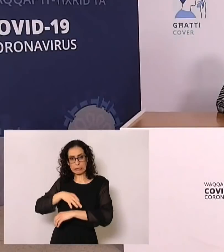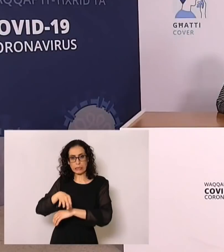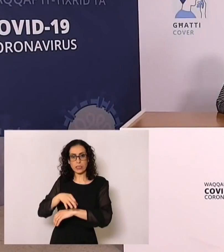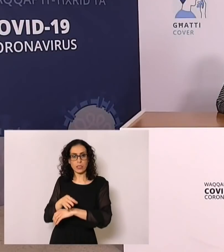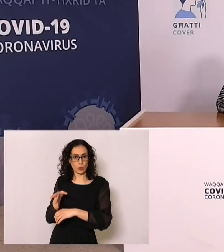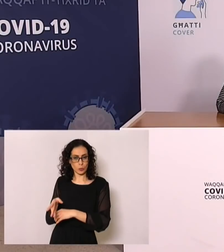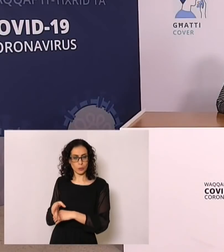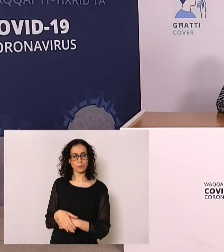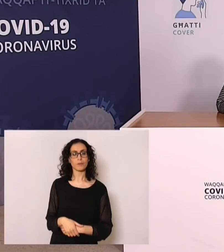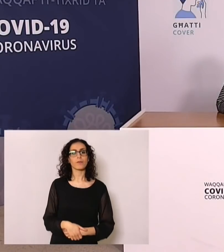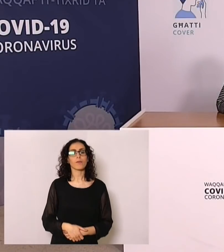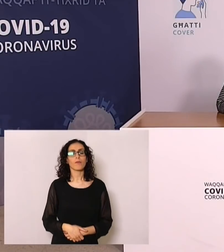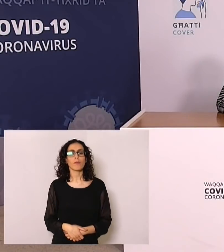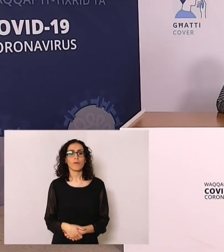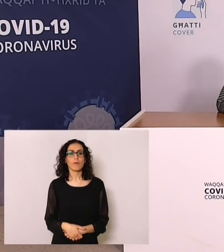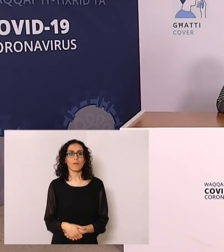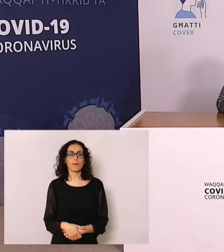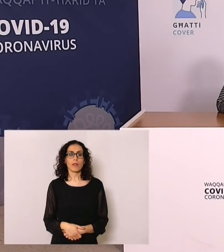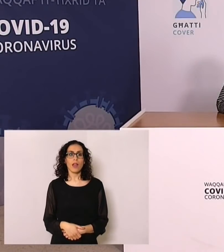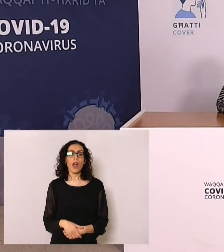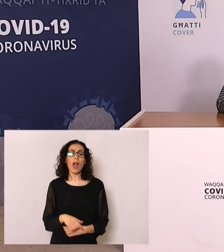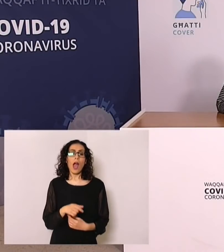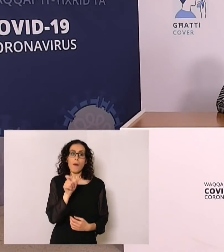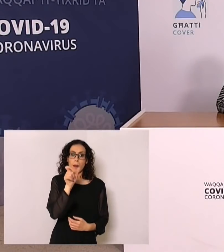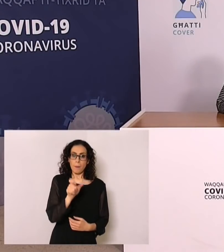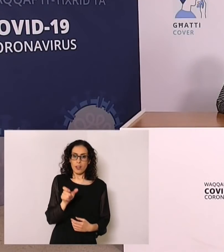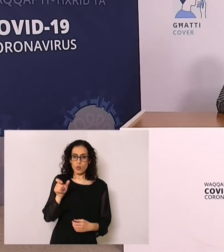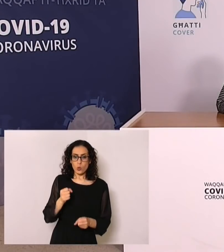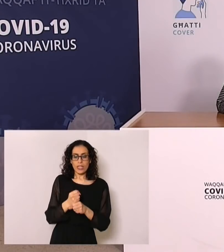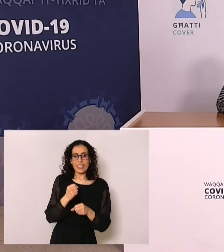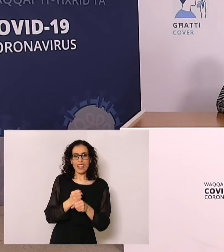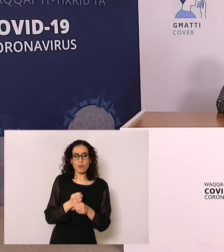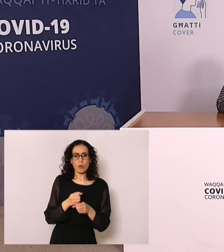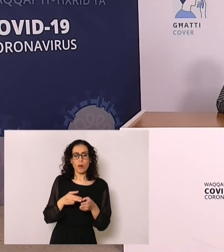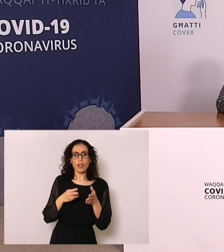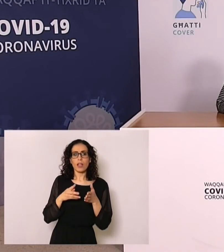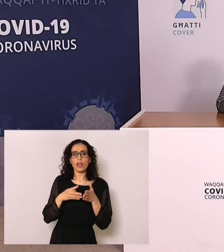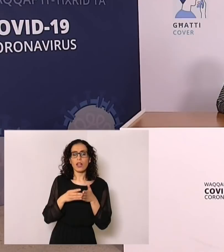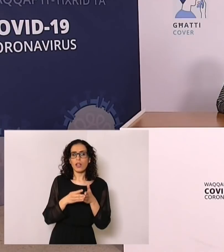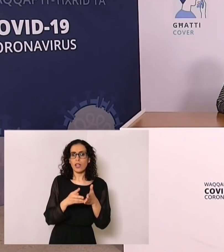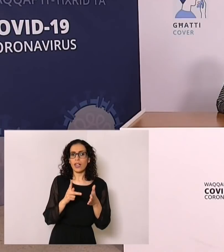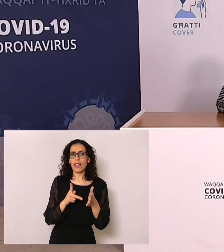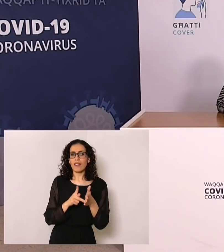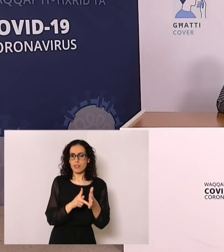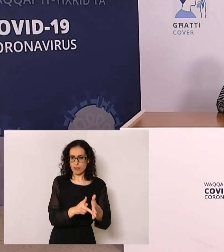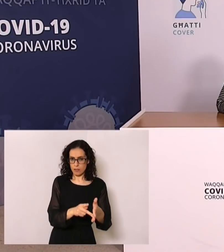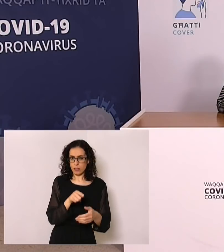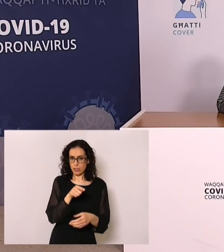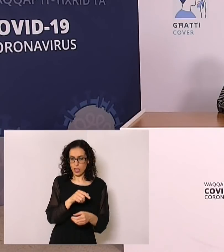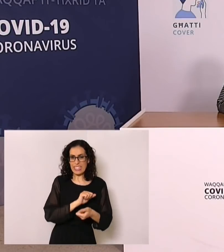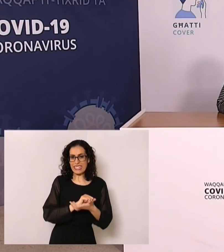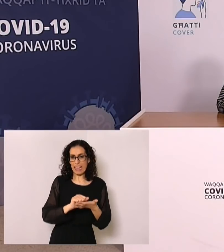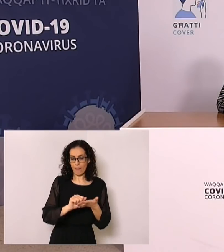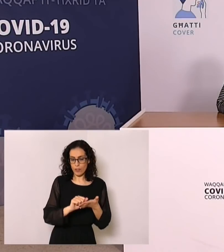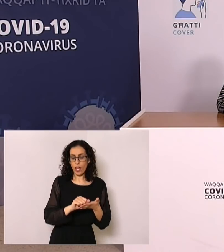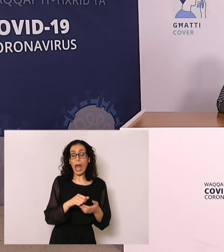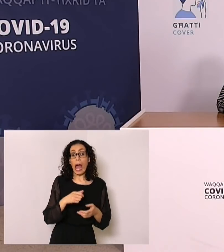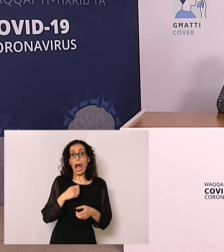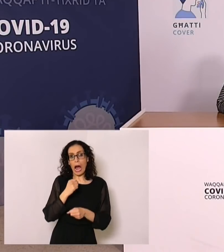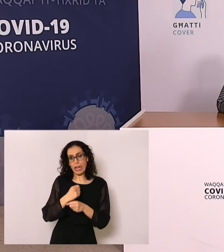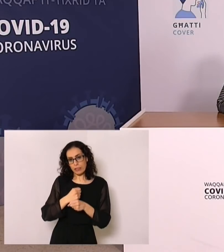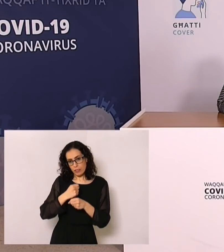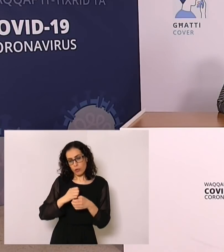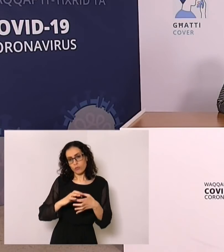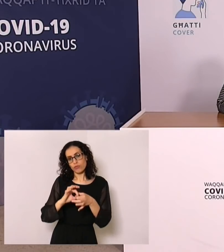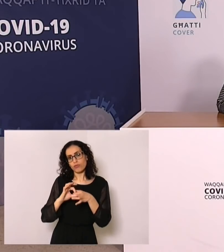id-detenzjoni, naħseb aħna qegħdin naħdmu fil-qrib magħhom u tinkomplu nsegwu s-sitwazzjoni anka brisk assessment